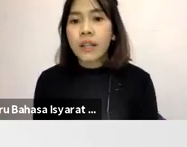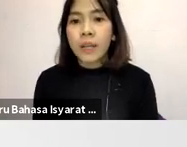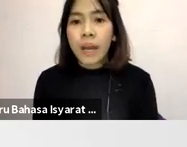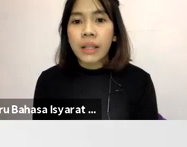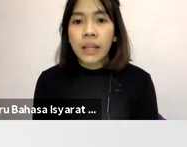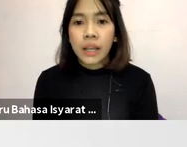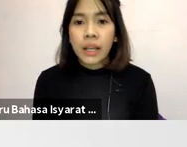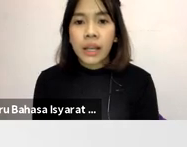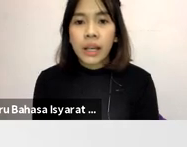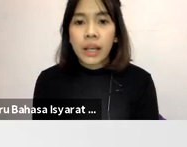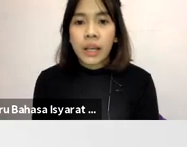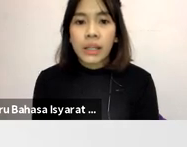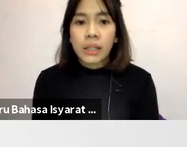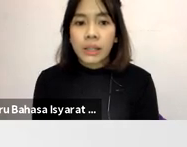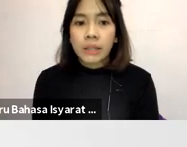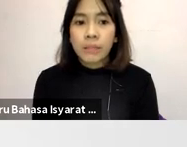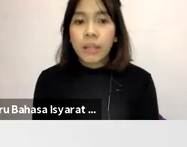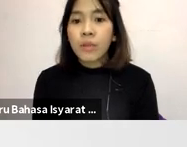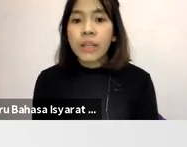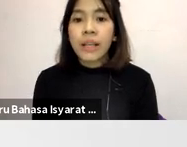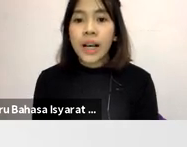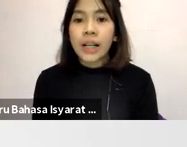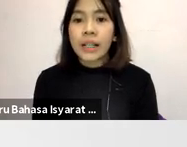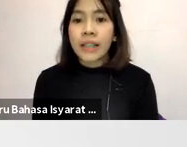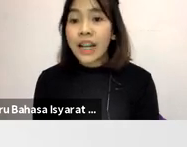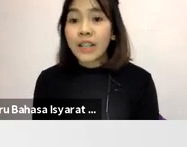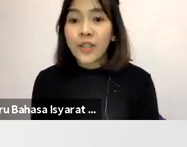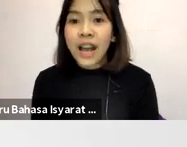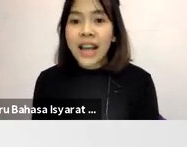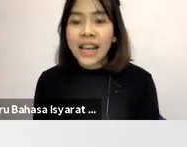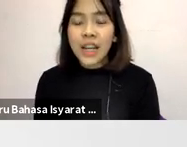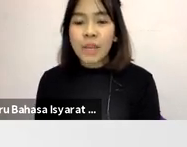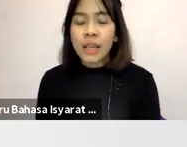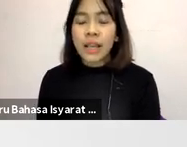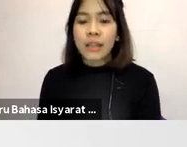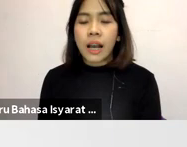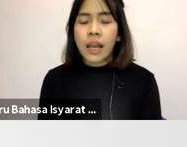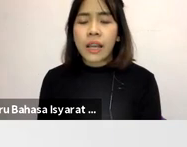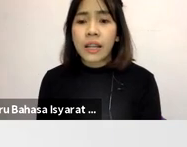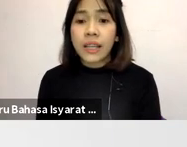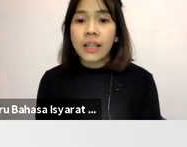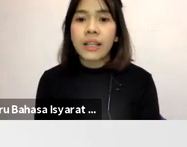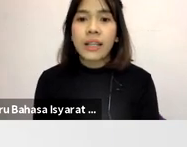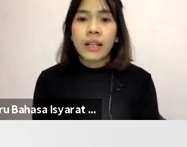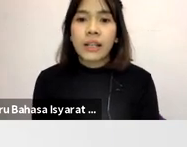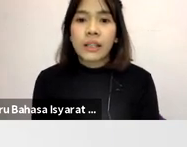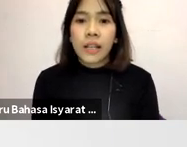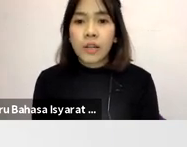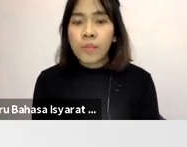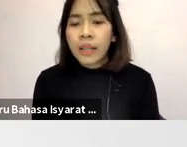orang-orang yang terlibat melalui sekarang sudah ada yang namanya skkni